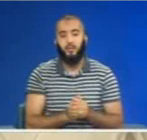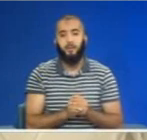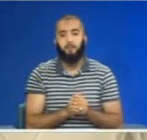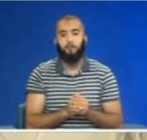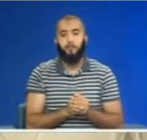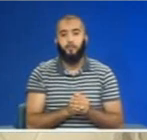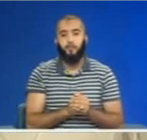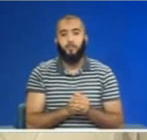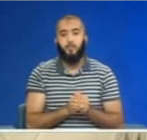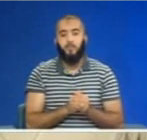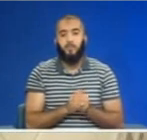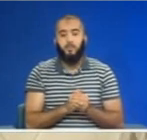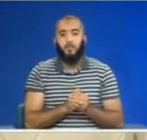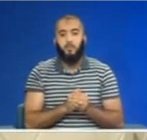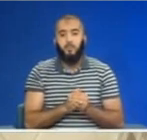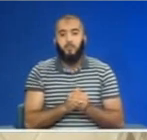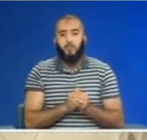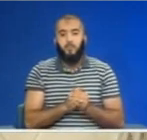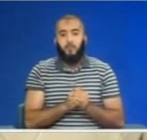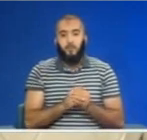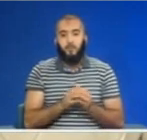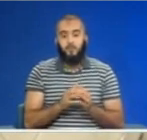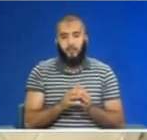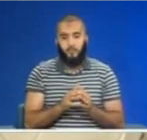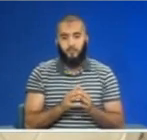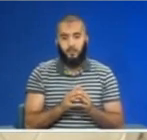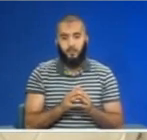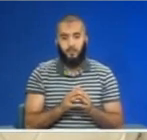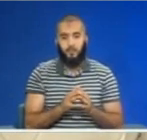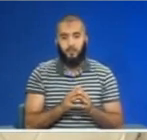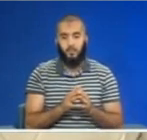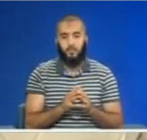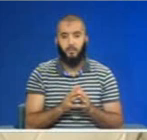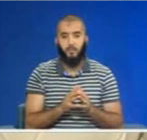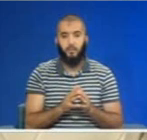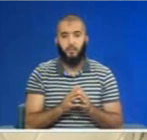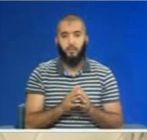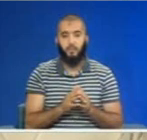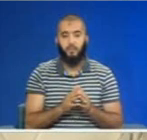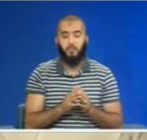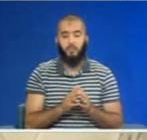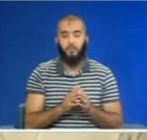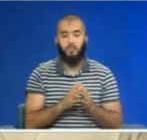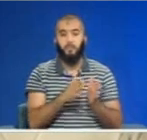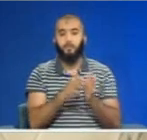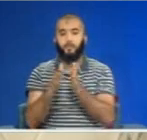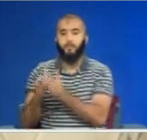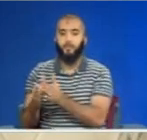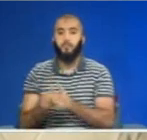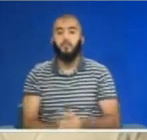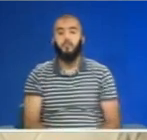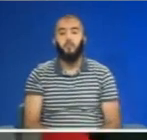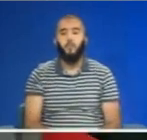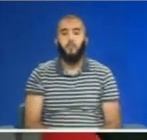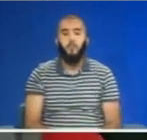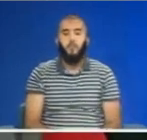ذمتهم. أما إذا لم يفعلوا فذمتهم ما زالت عالقة بهذا الدين هذا. طيب